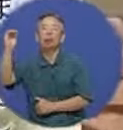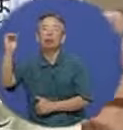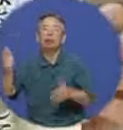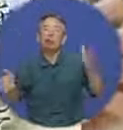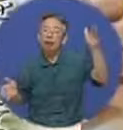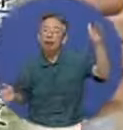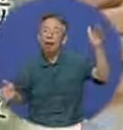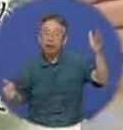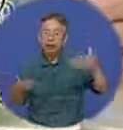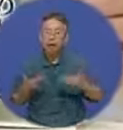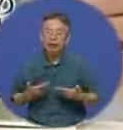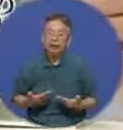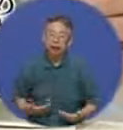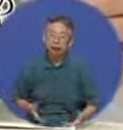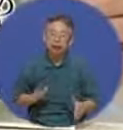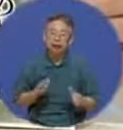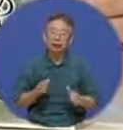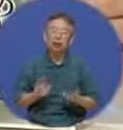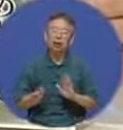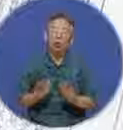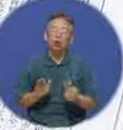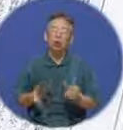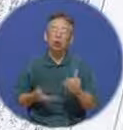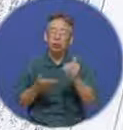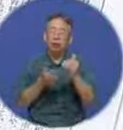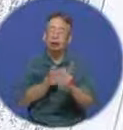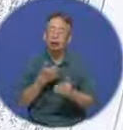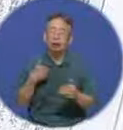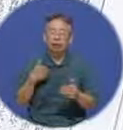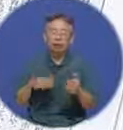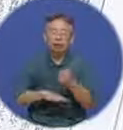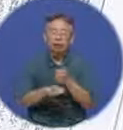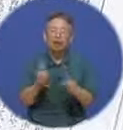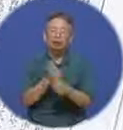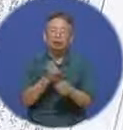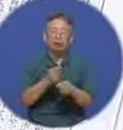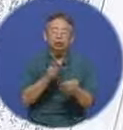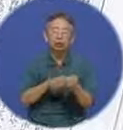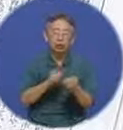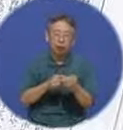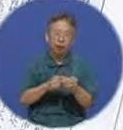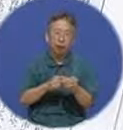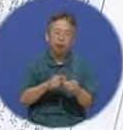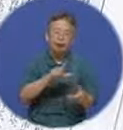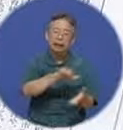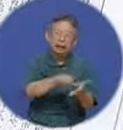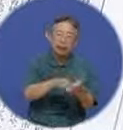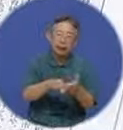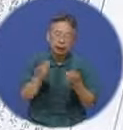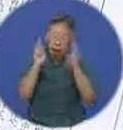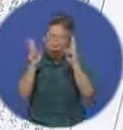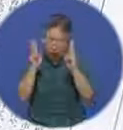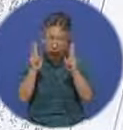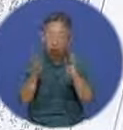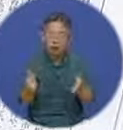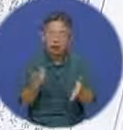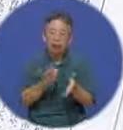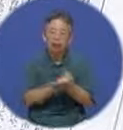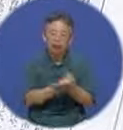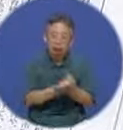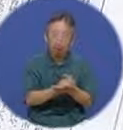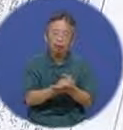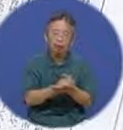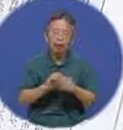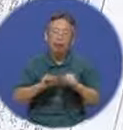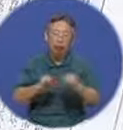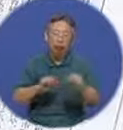間、安心して子育てができる環境を作るために地域や企業の皆さんと力を合わせて行う県の取り組みを紹